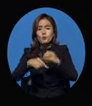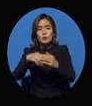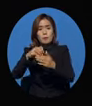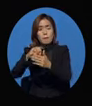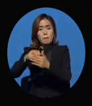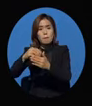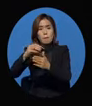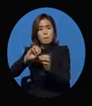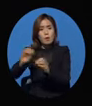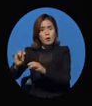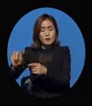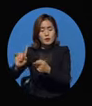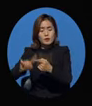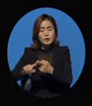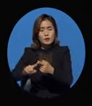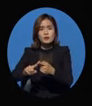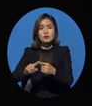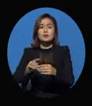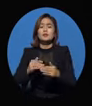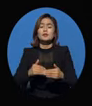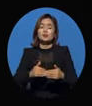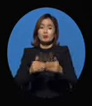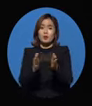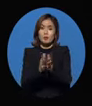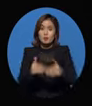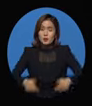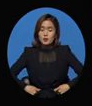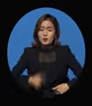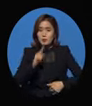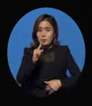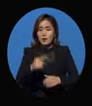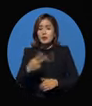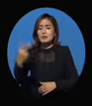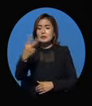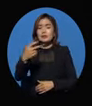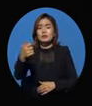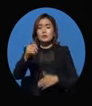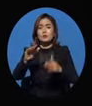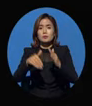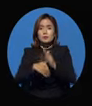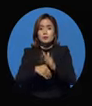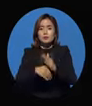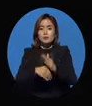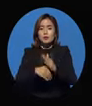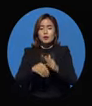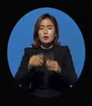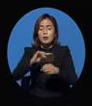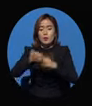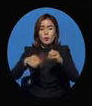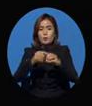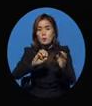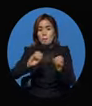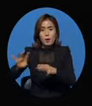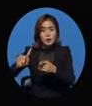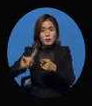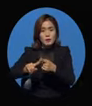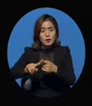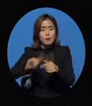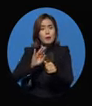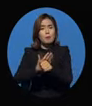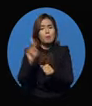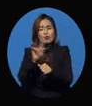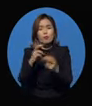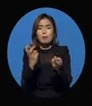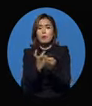만들어야 된다는 그런 말씀을 드린 것이고 특히 2050 년 문제 인 정부의 탈 평소 정책을 뒷받침하는 데 어떤 다가